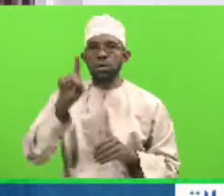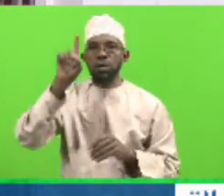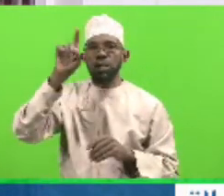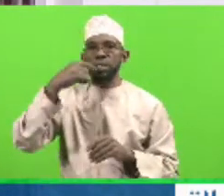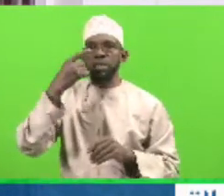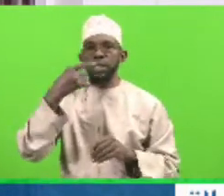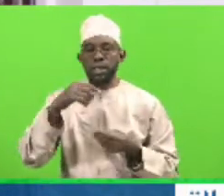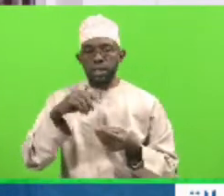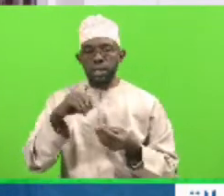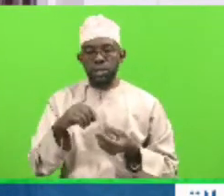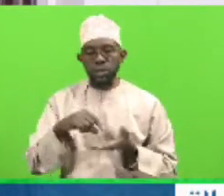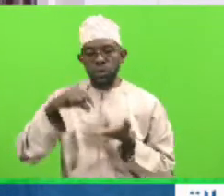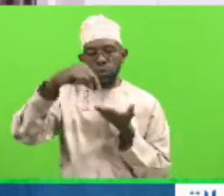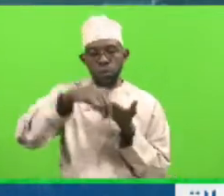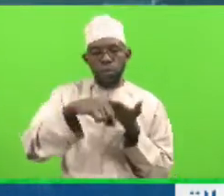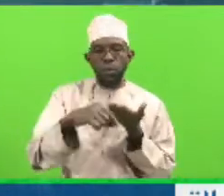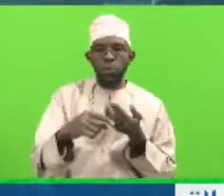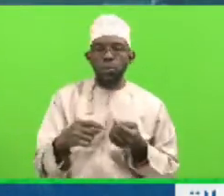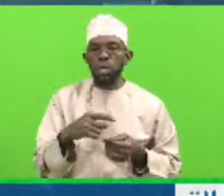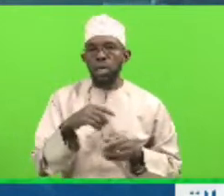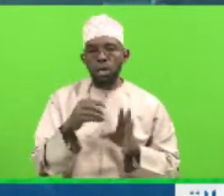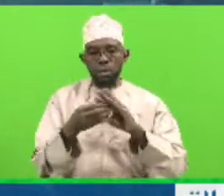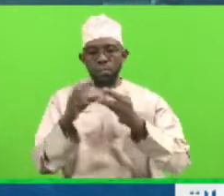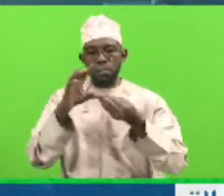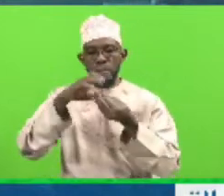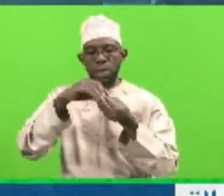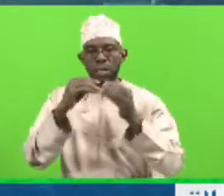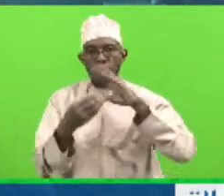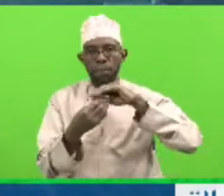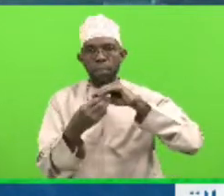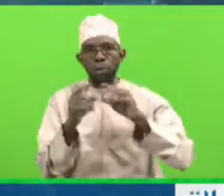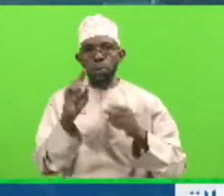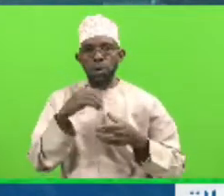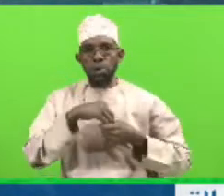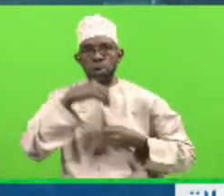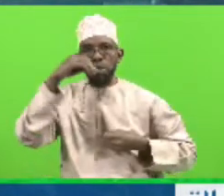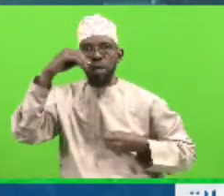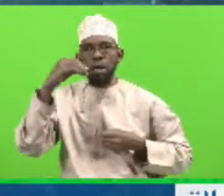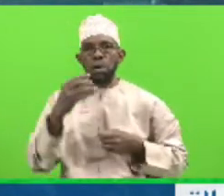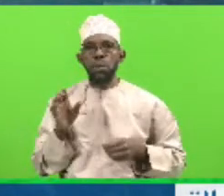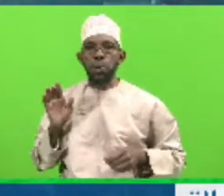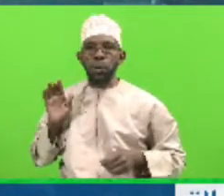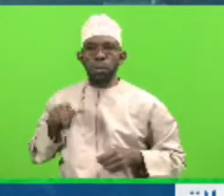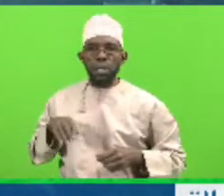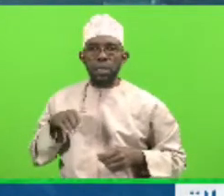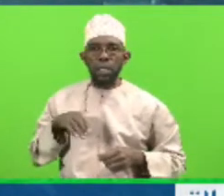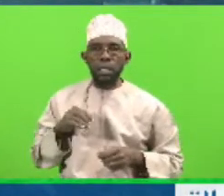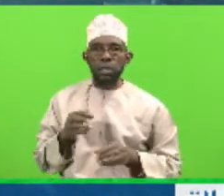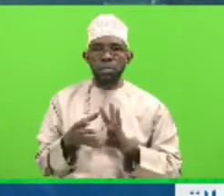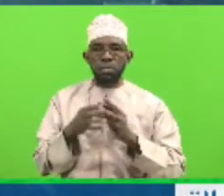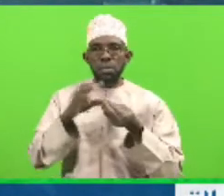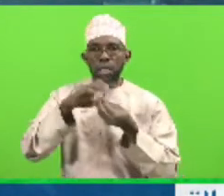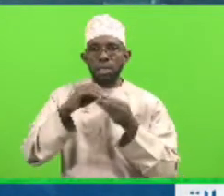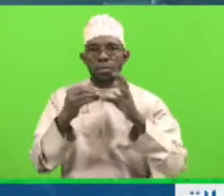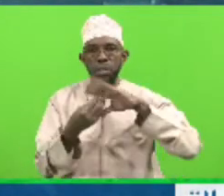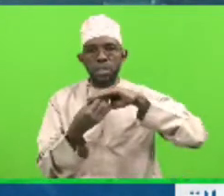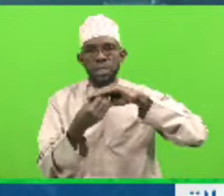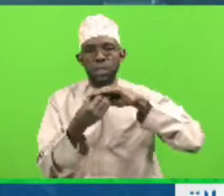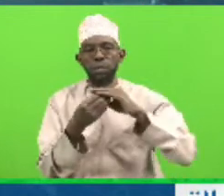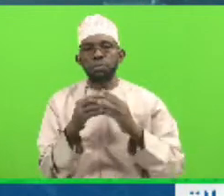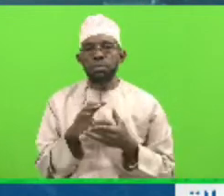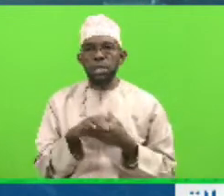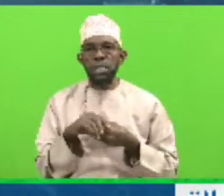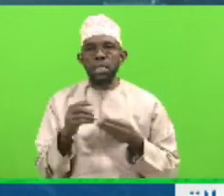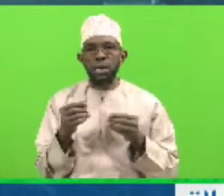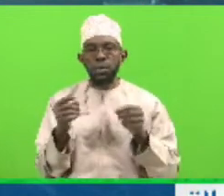سبحانه وتعالى: والله جعل لكم من أنفسكم أزواجا وجعل لكم من